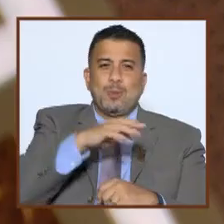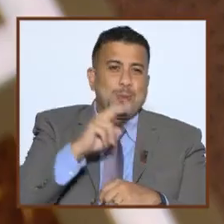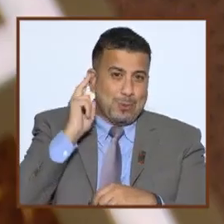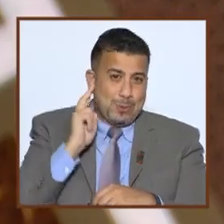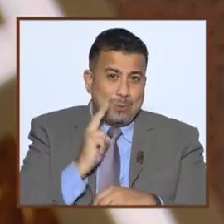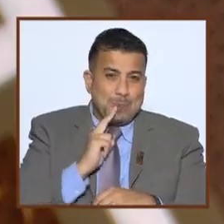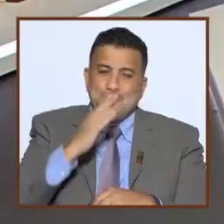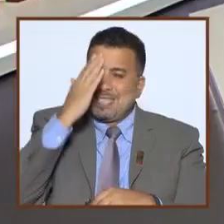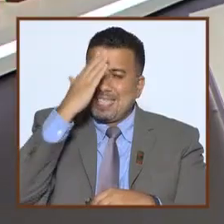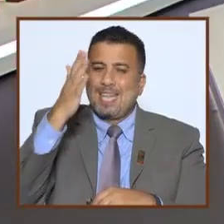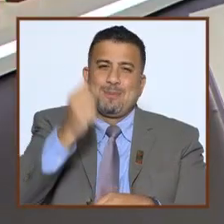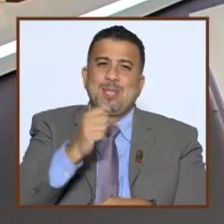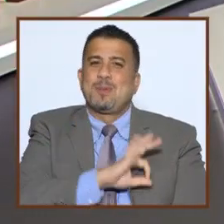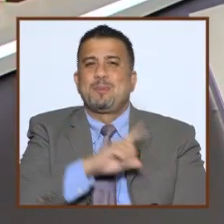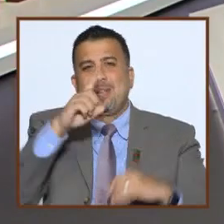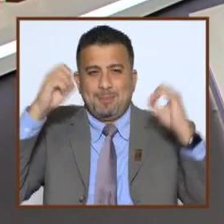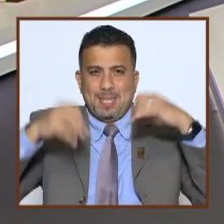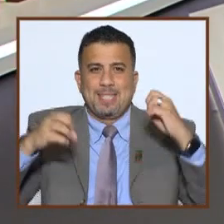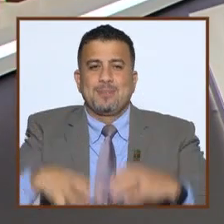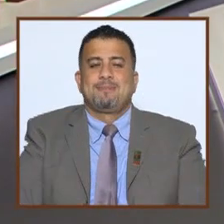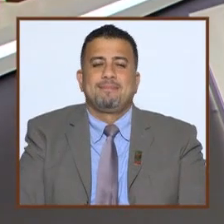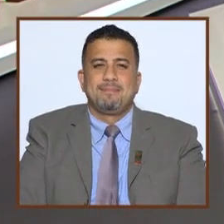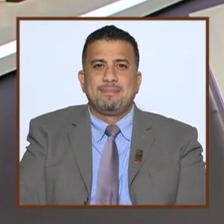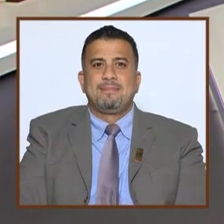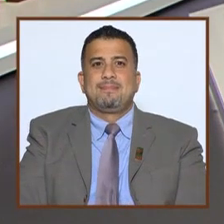اسئلتك السلام عليكم ورحمه الله وبركاته